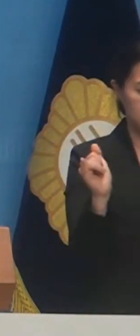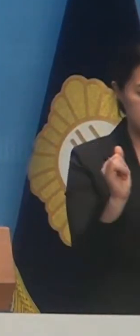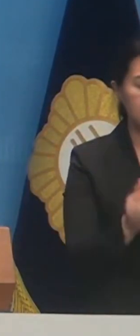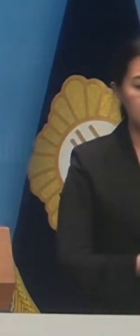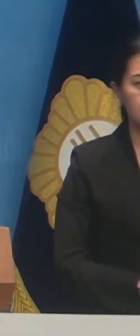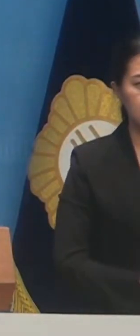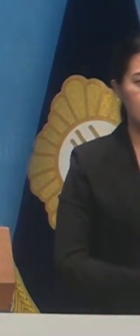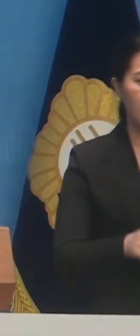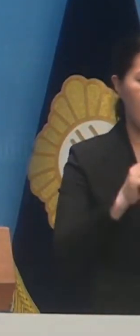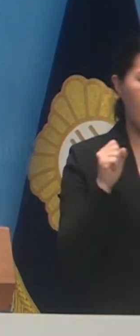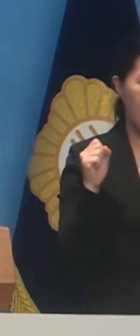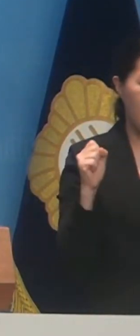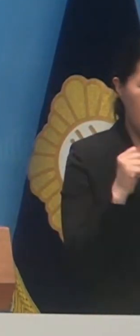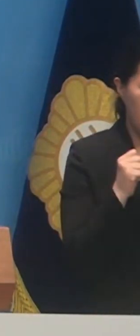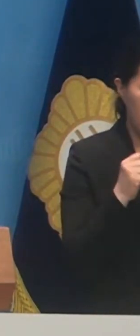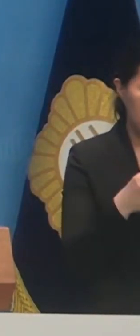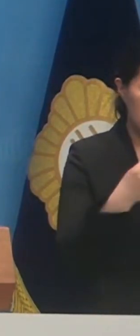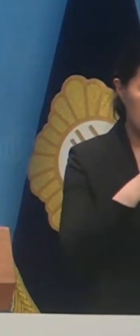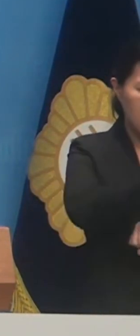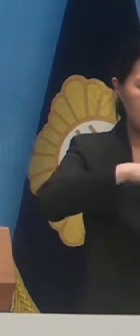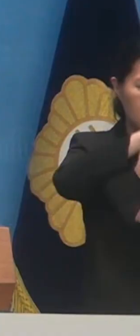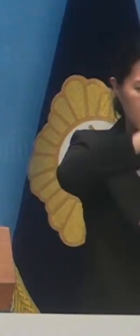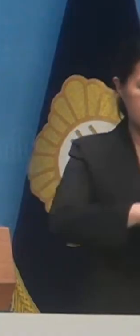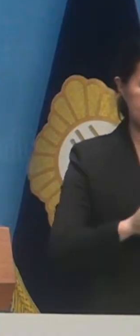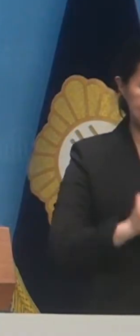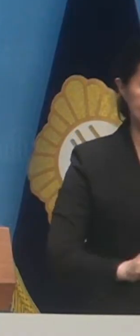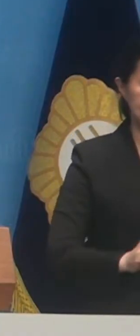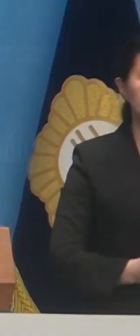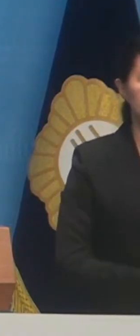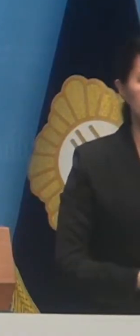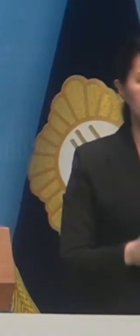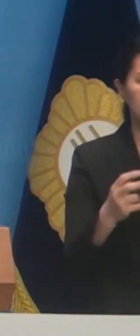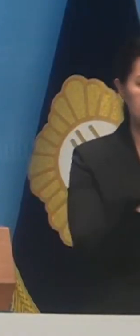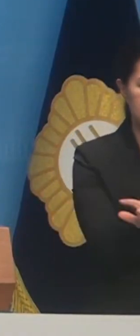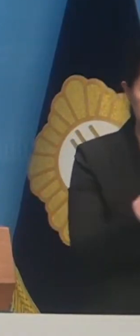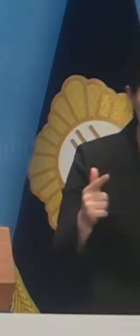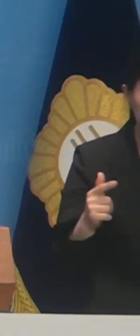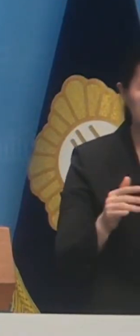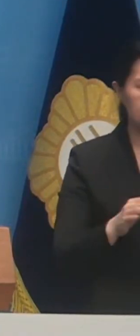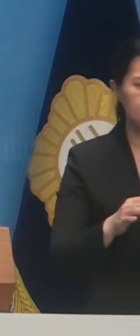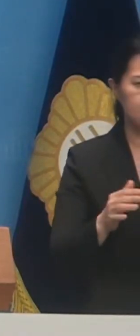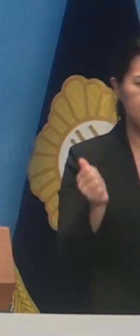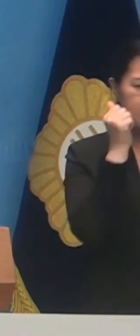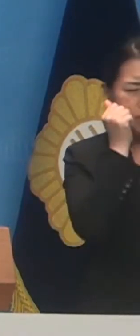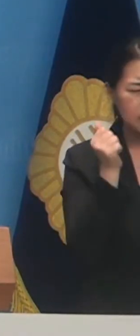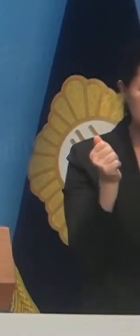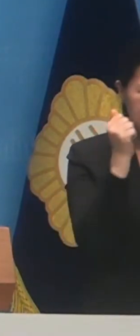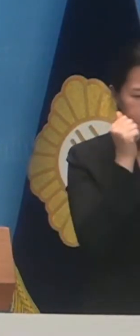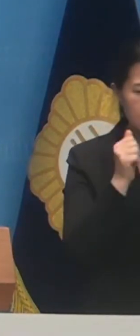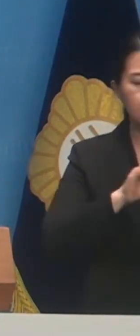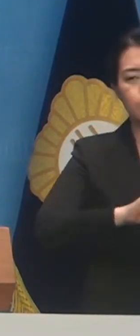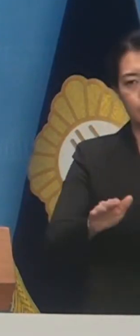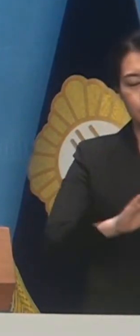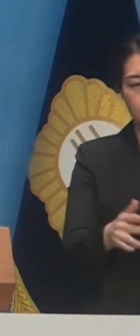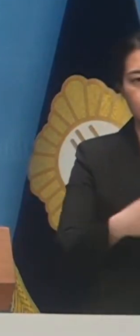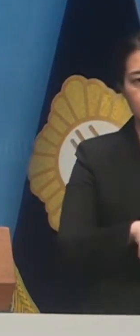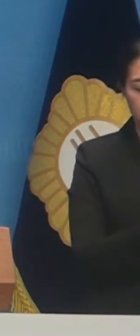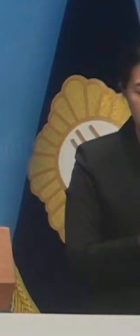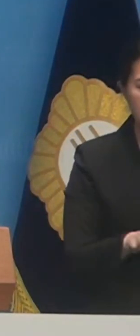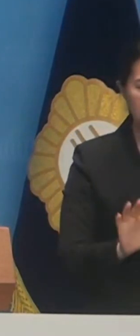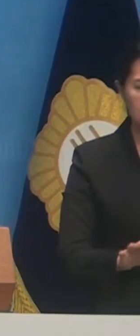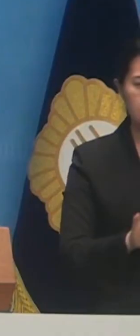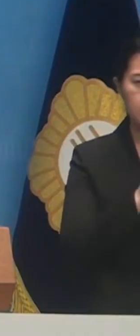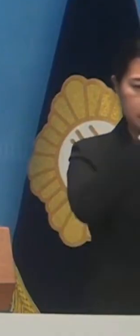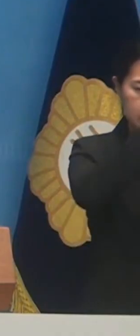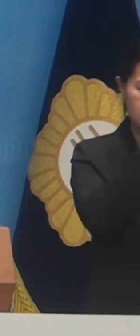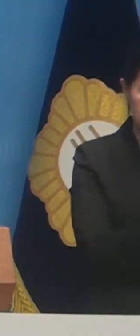국민들은 한겨울을 통째로 광장에서 지냈고 갖은 무도함과 부당함에 대응하여 가장 정당한